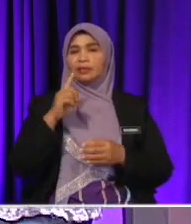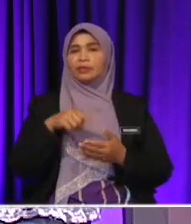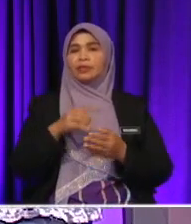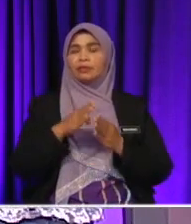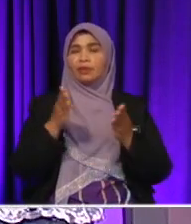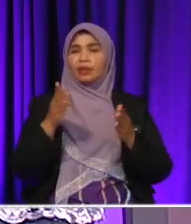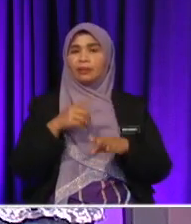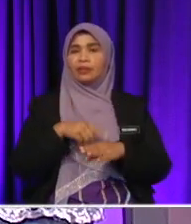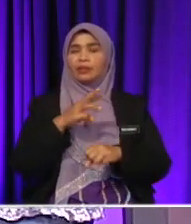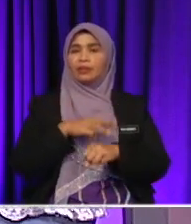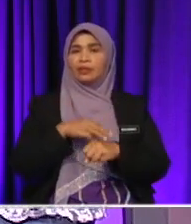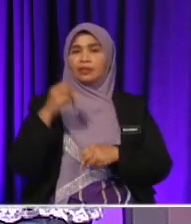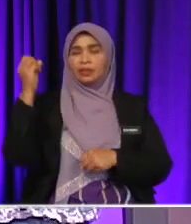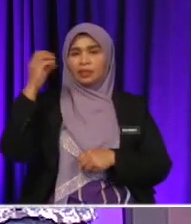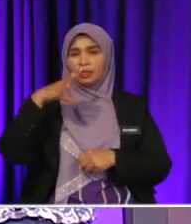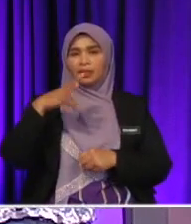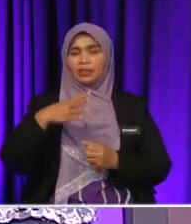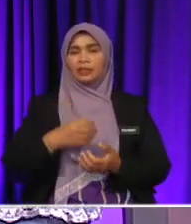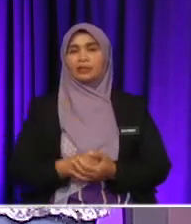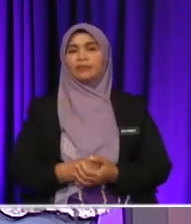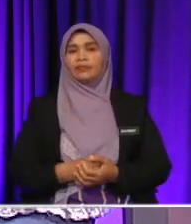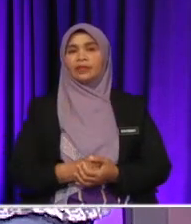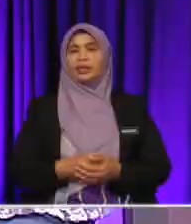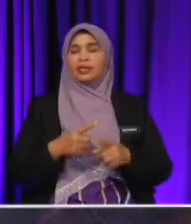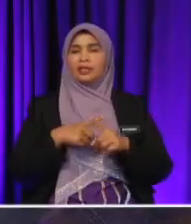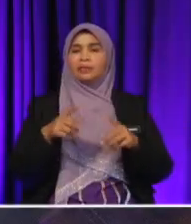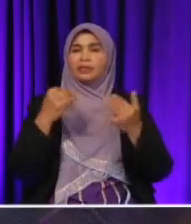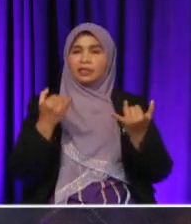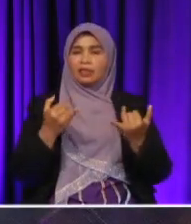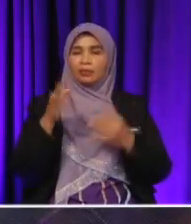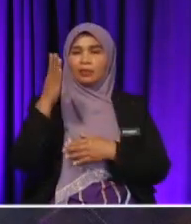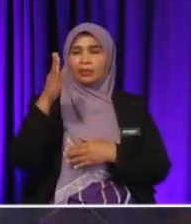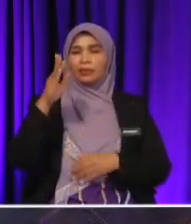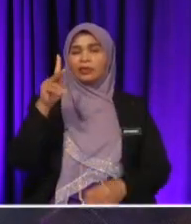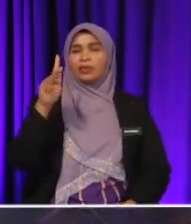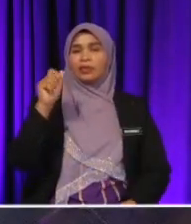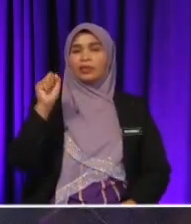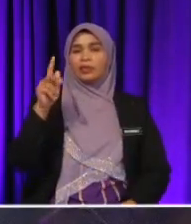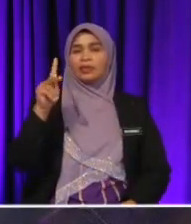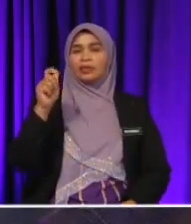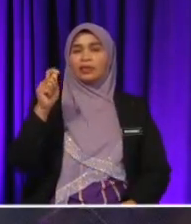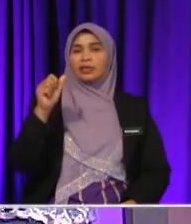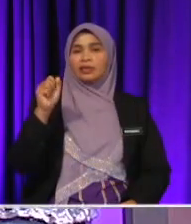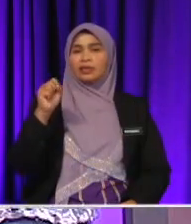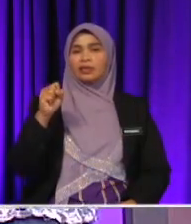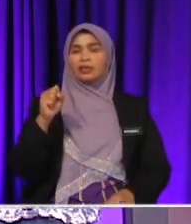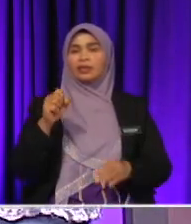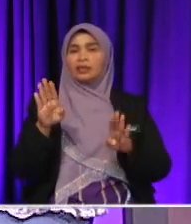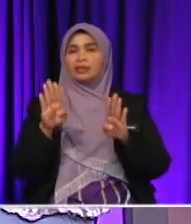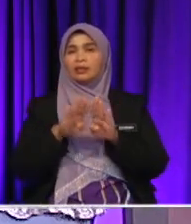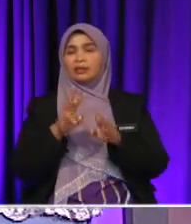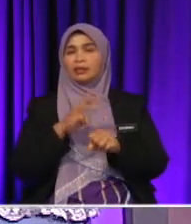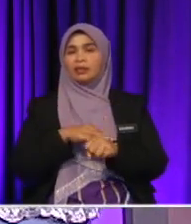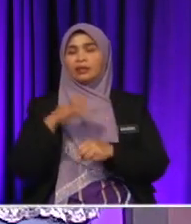pada waktu siang matahari tapi sekarang pokoknya ditutupnya waktu siang